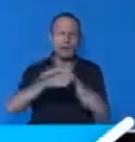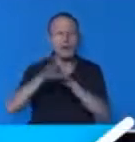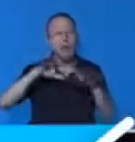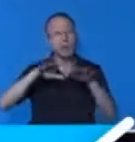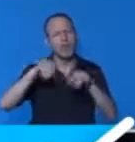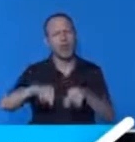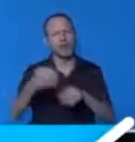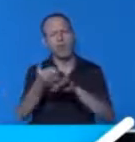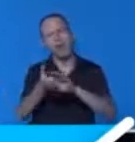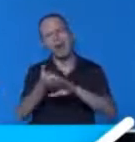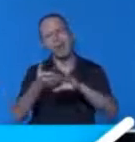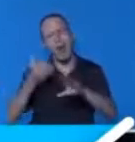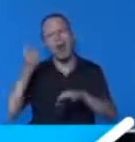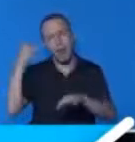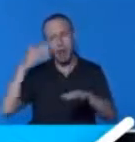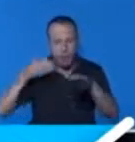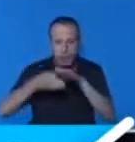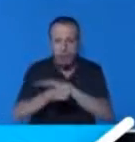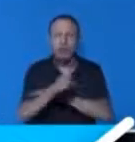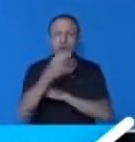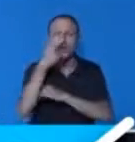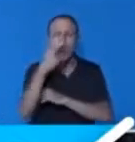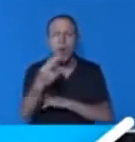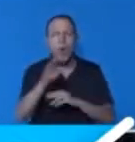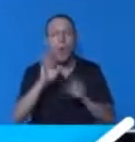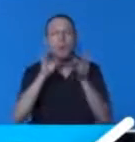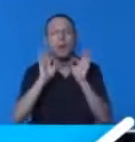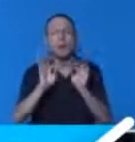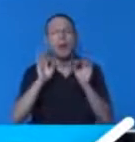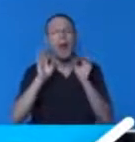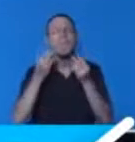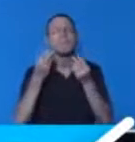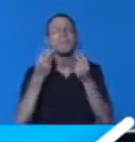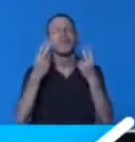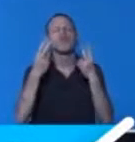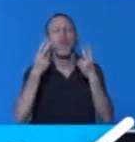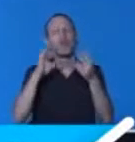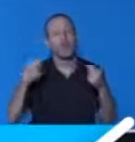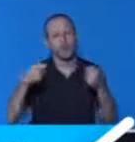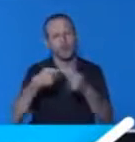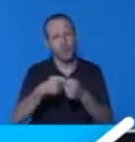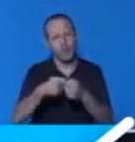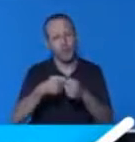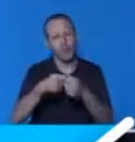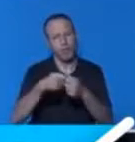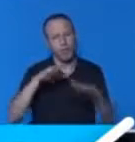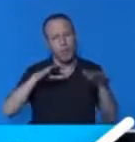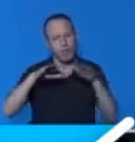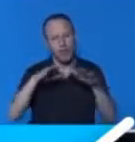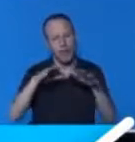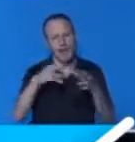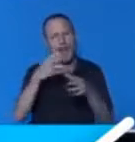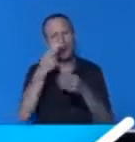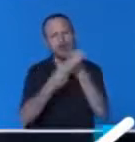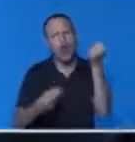מלכתחילה, ומאז שנכנסו וראו מה באמת המשמעות של שותפות בממשלת הכישלון והחרפה